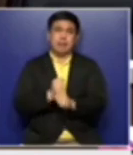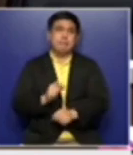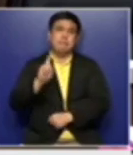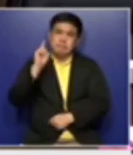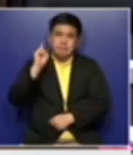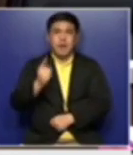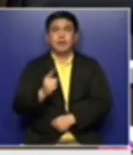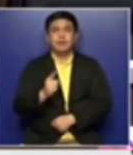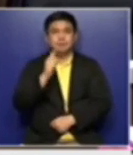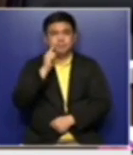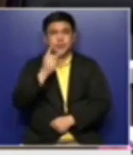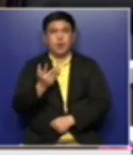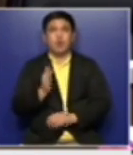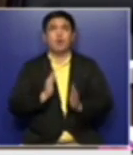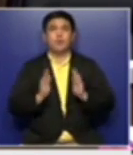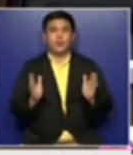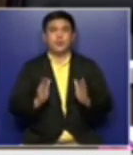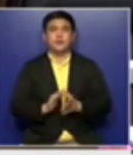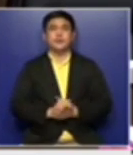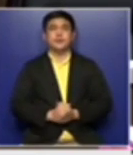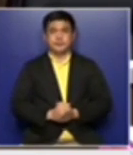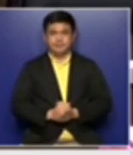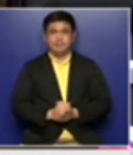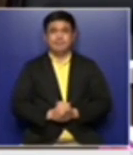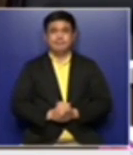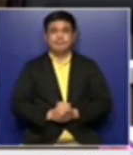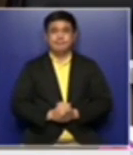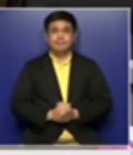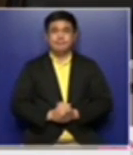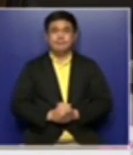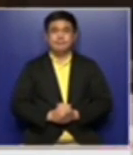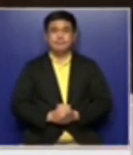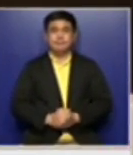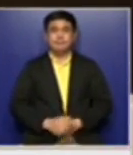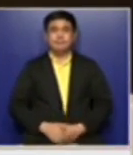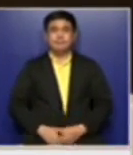ามาอีกครั้งหนึ่งขอบพระคุณมากครับ ขอบคุณครับแจ้งท่านสมาชิกได้ทราบนะครับ